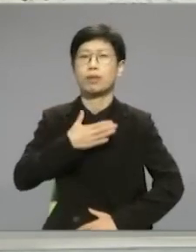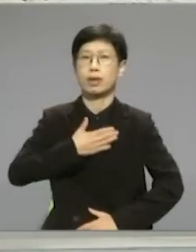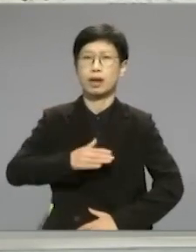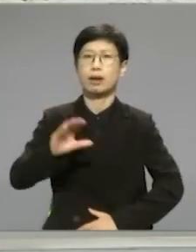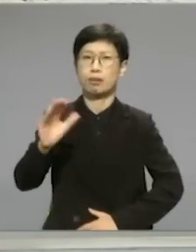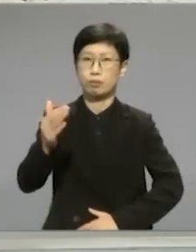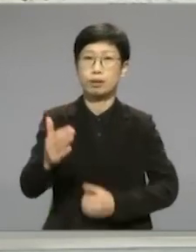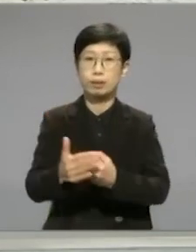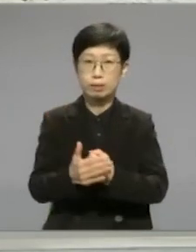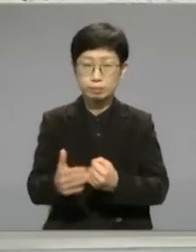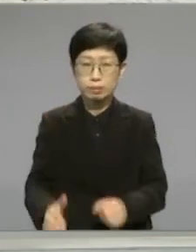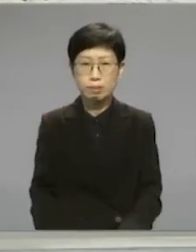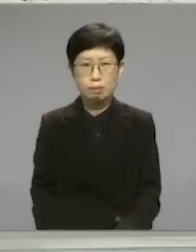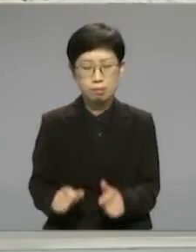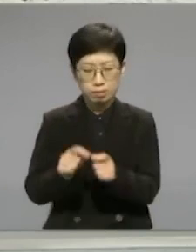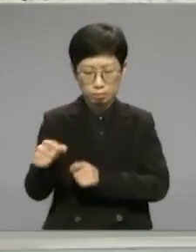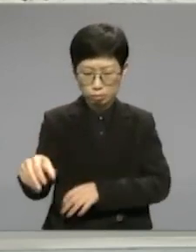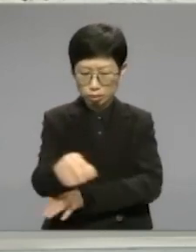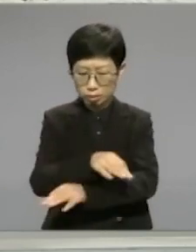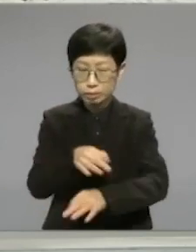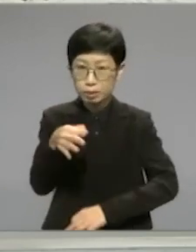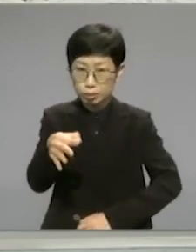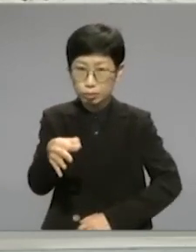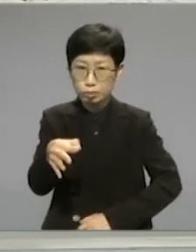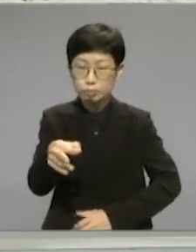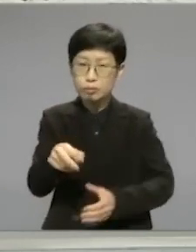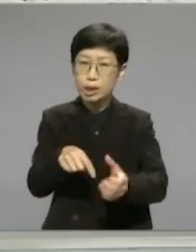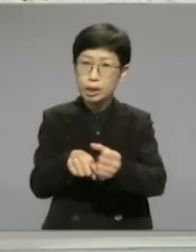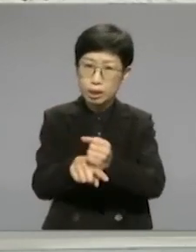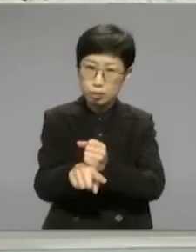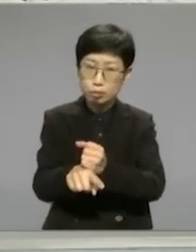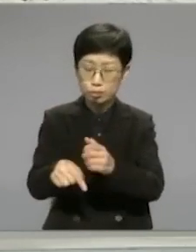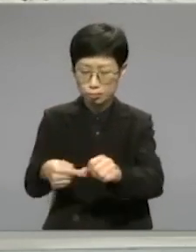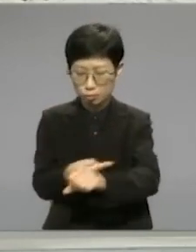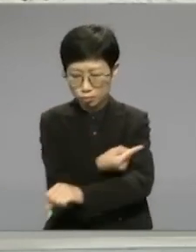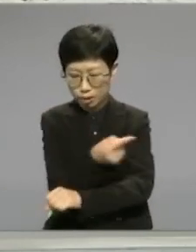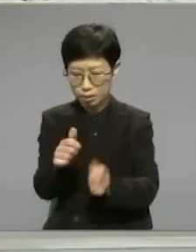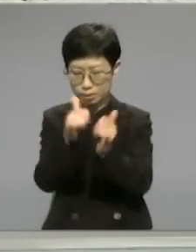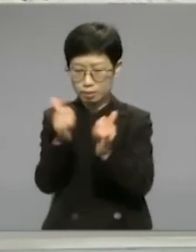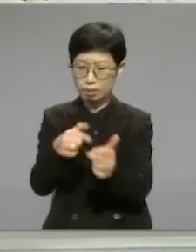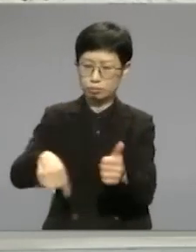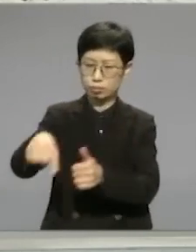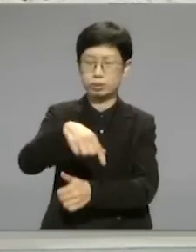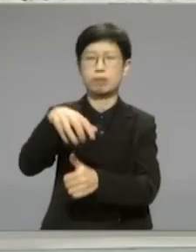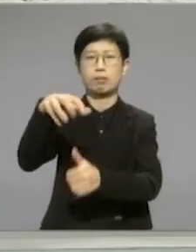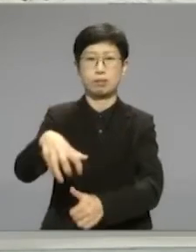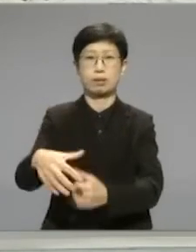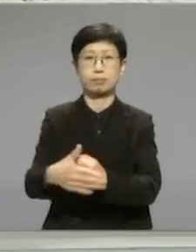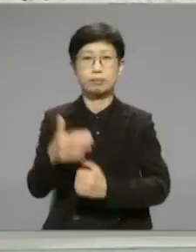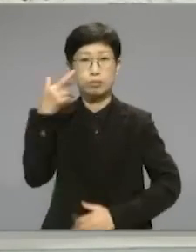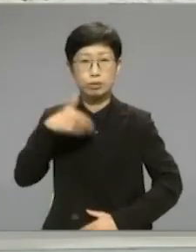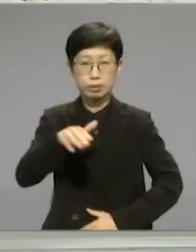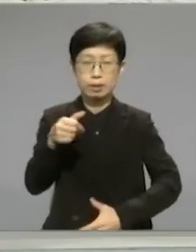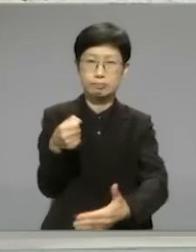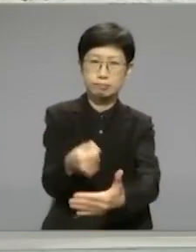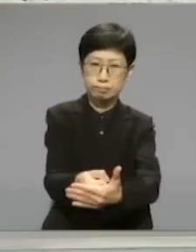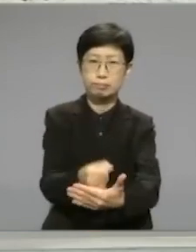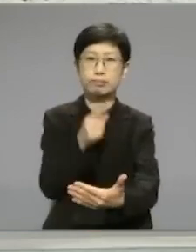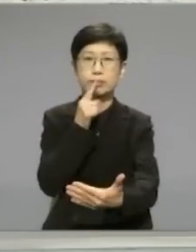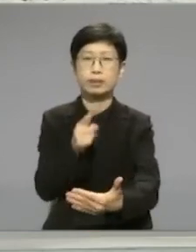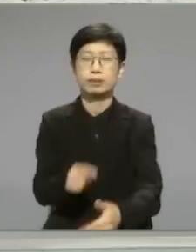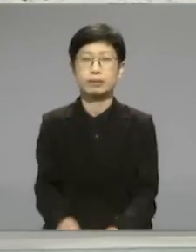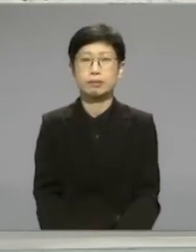것인데 상당수가 경제적 이유 말고도 억압적인 사회 분위기가 미국행을 결심하게 했다고 말합니다.